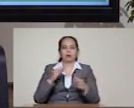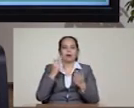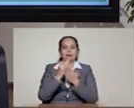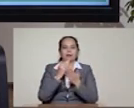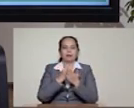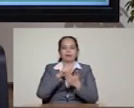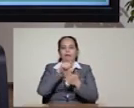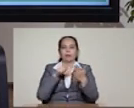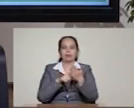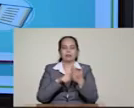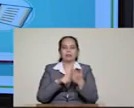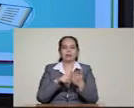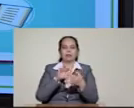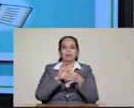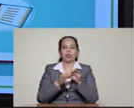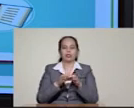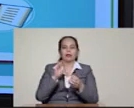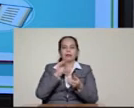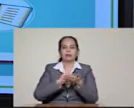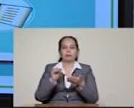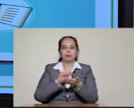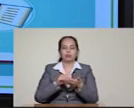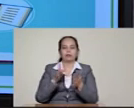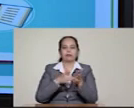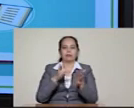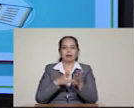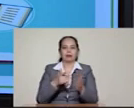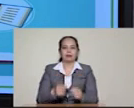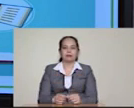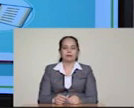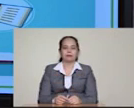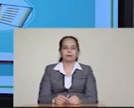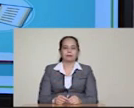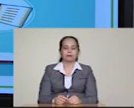составьте вопросительные предложения и запишите в тетради.